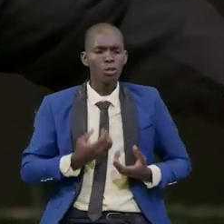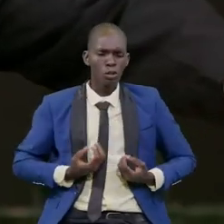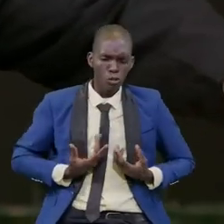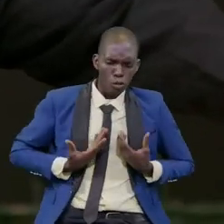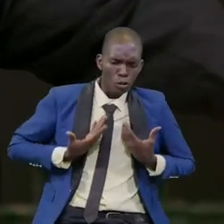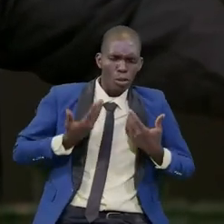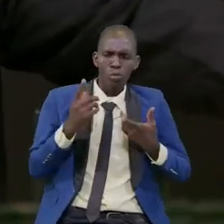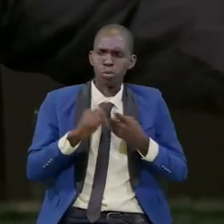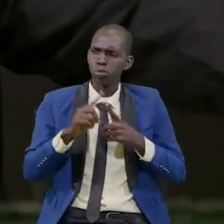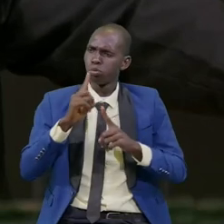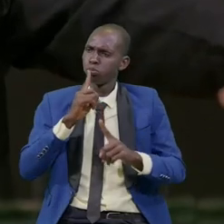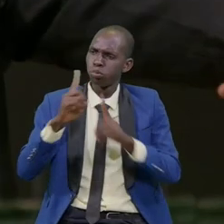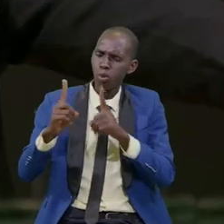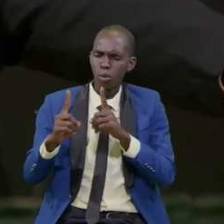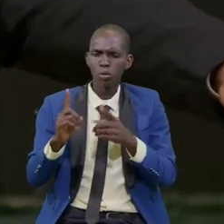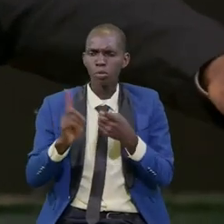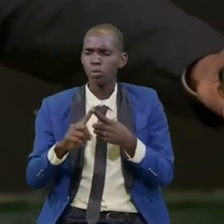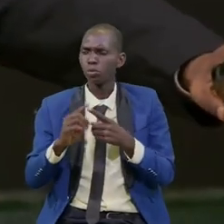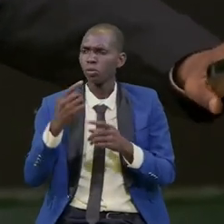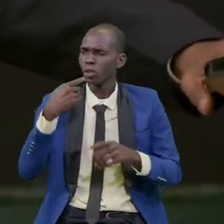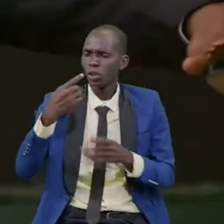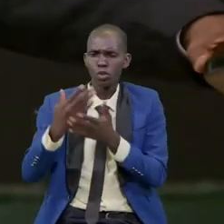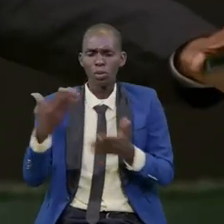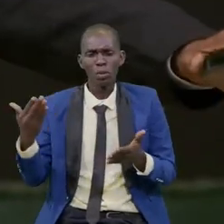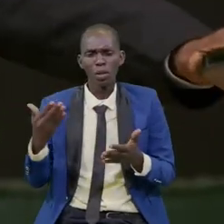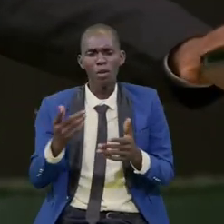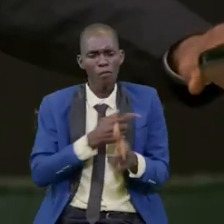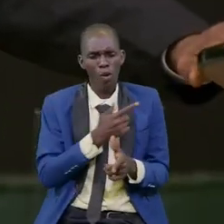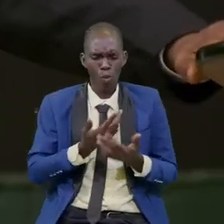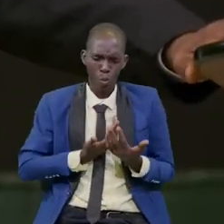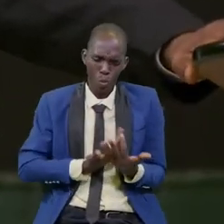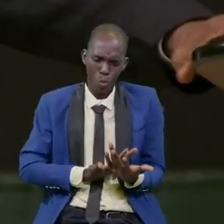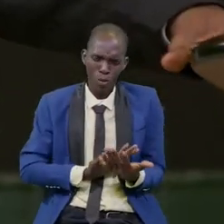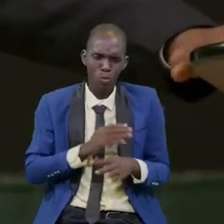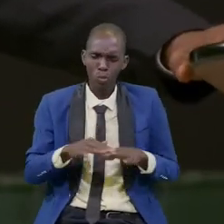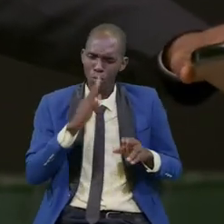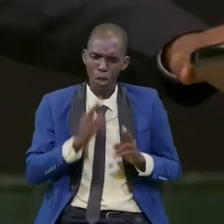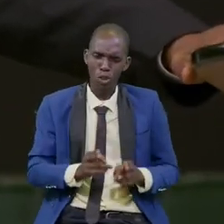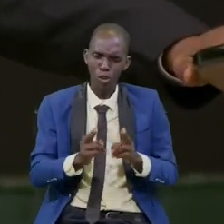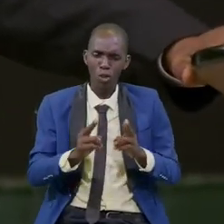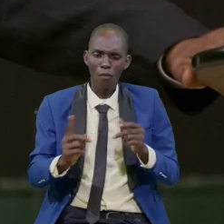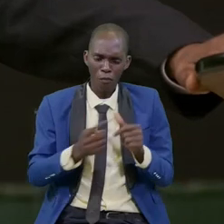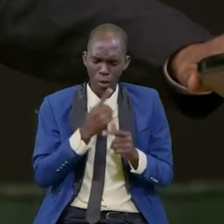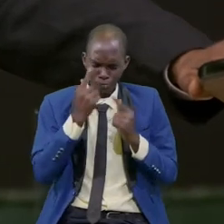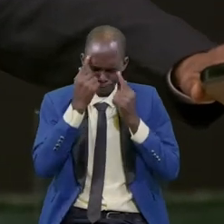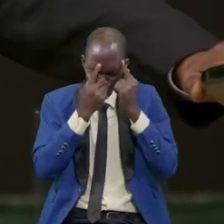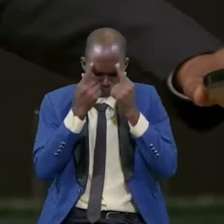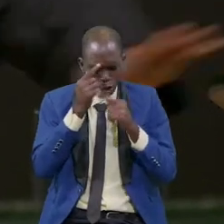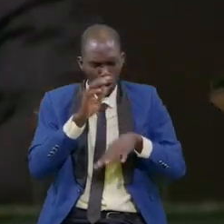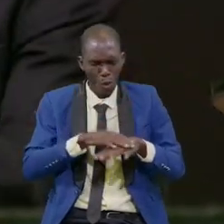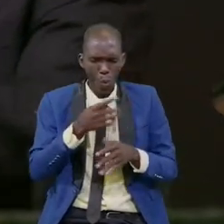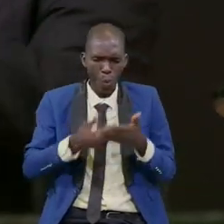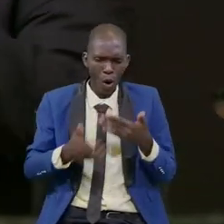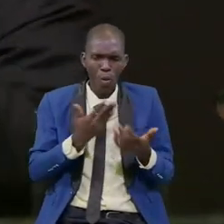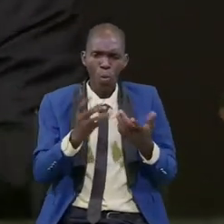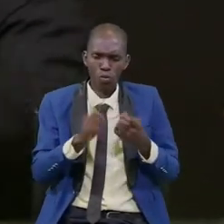vraiment envoyer aux autres, alors il faut l'avaler, il faut l'engloutir. Méditez sur la parole, pensez